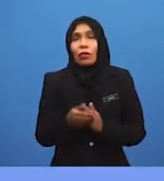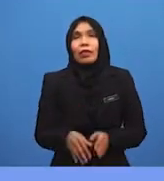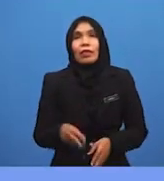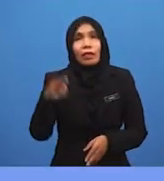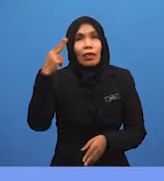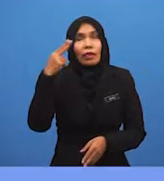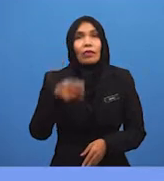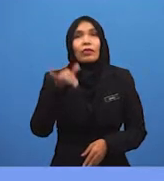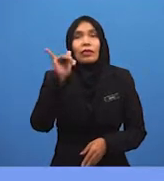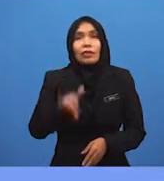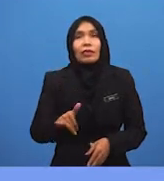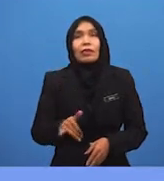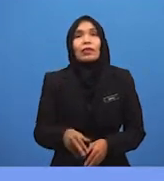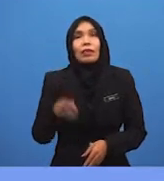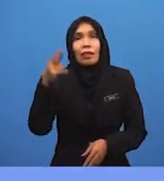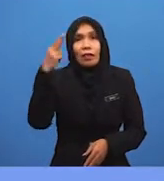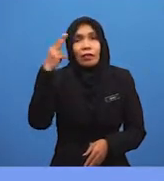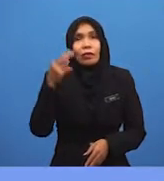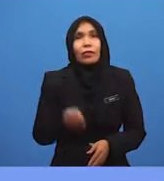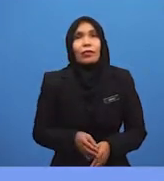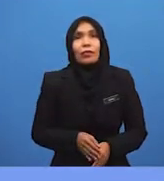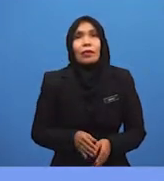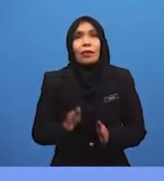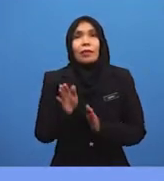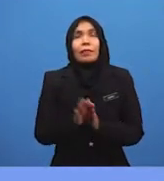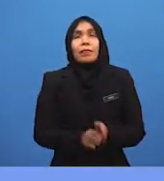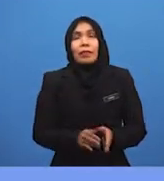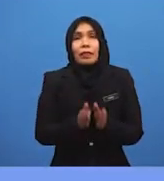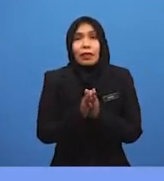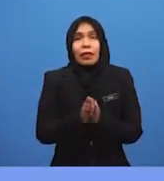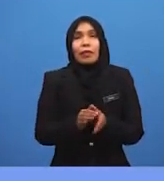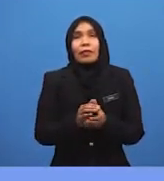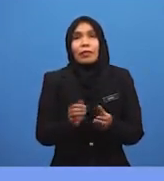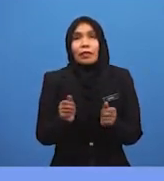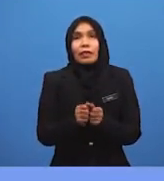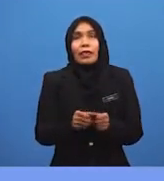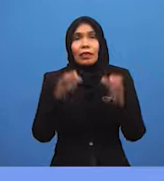cikgu. Adakah perlakuan Arun berhemat tinggi? Ya,